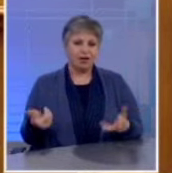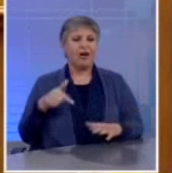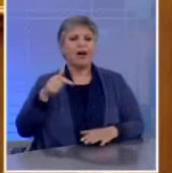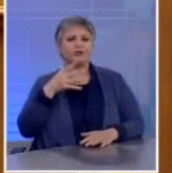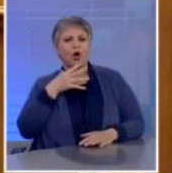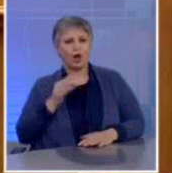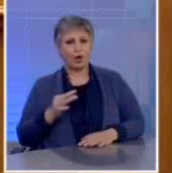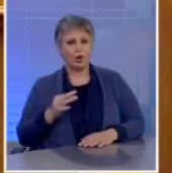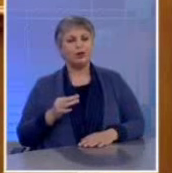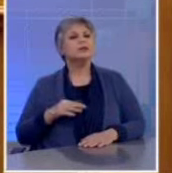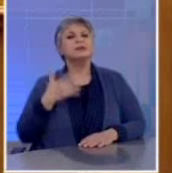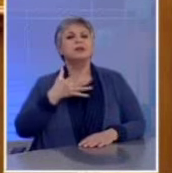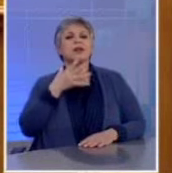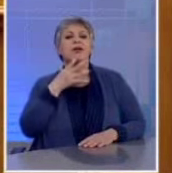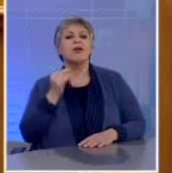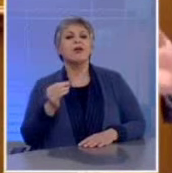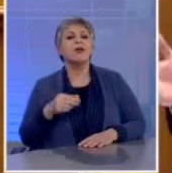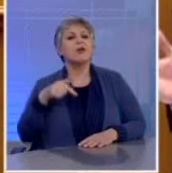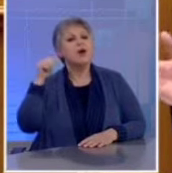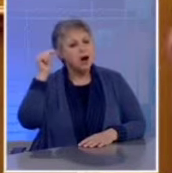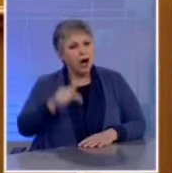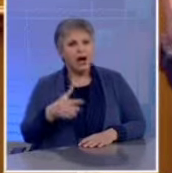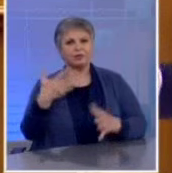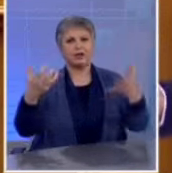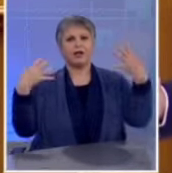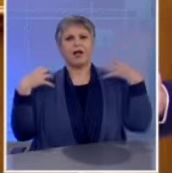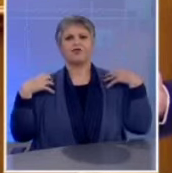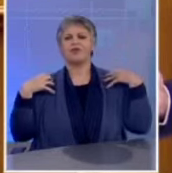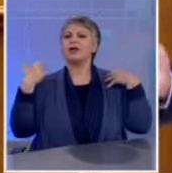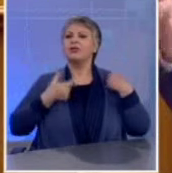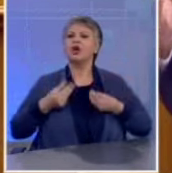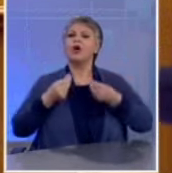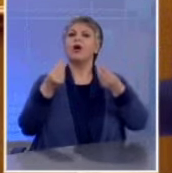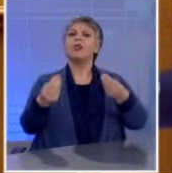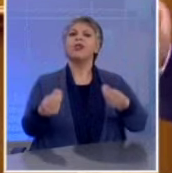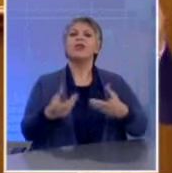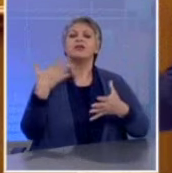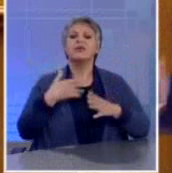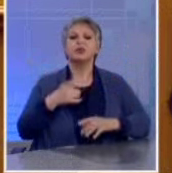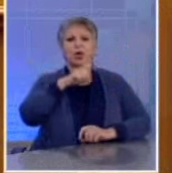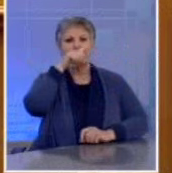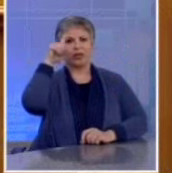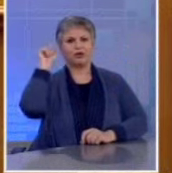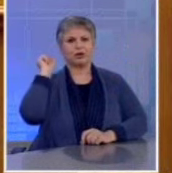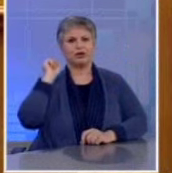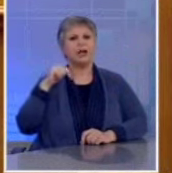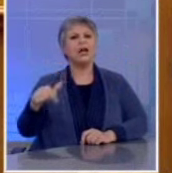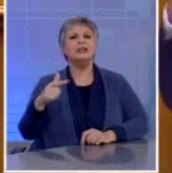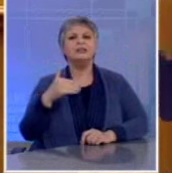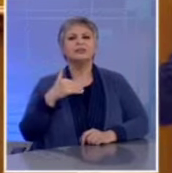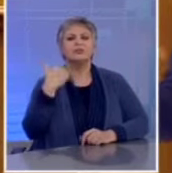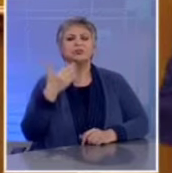συγκεκριμένη πειθαρχική αρμοδιότητα δυσκολεύει το σύστημα, τον μηχανισμό των παρεμβάσεών σας και